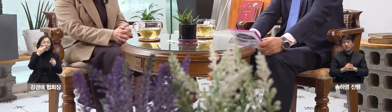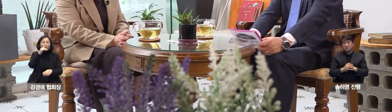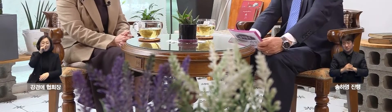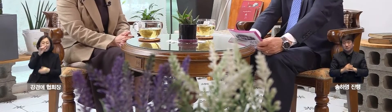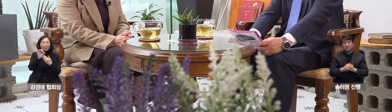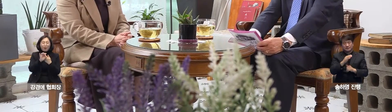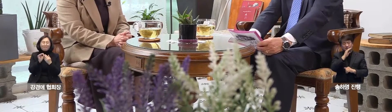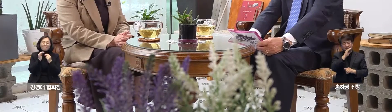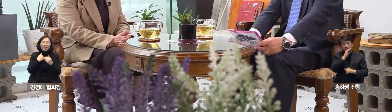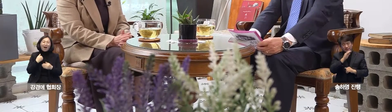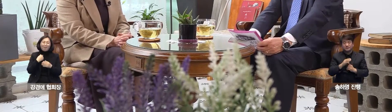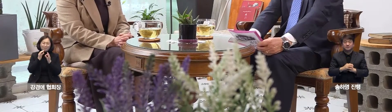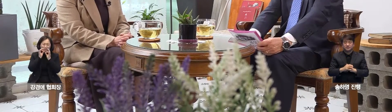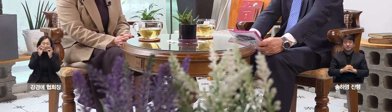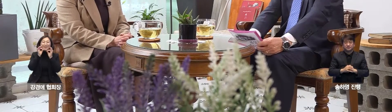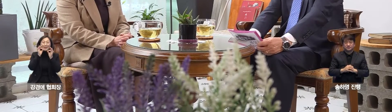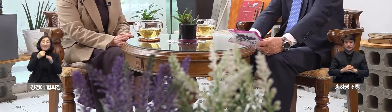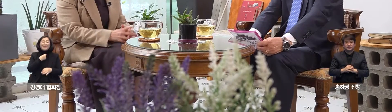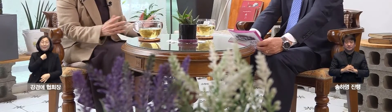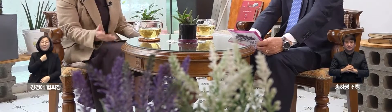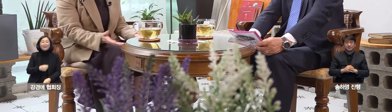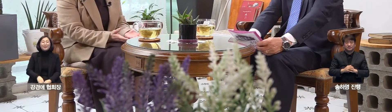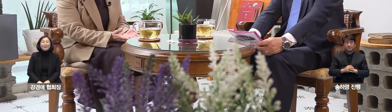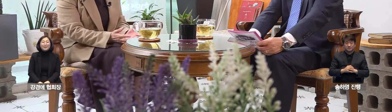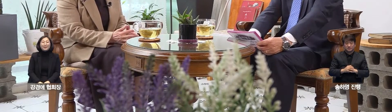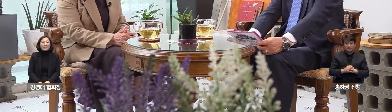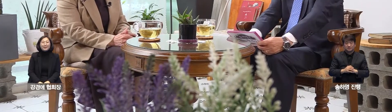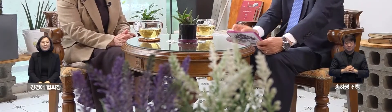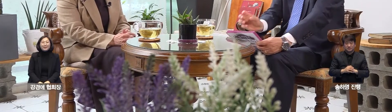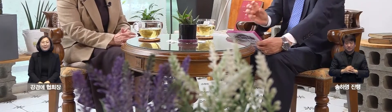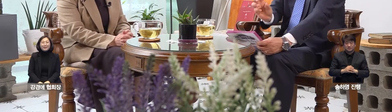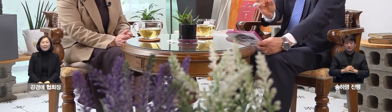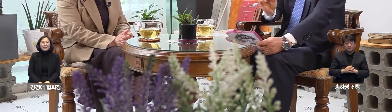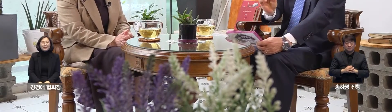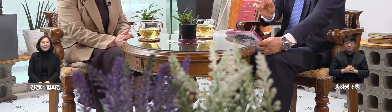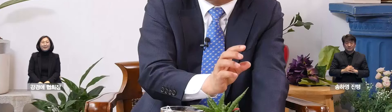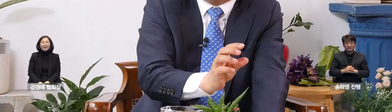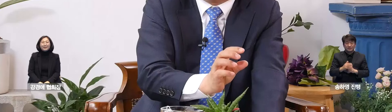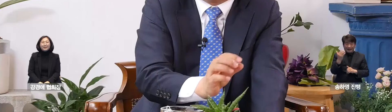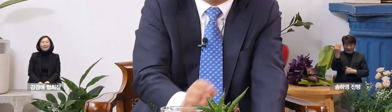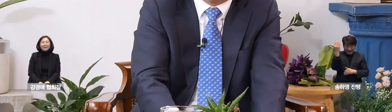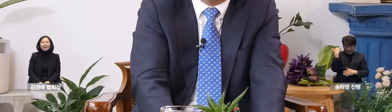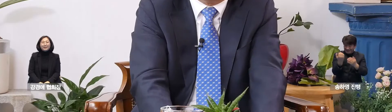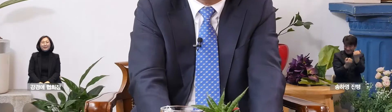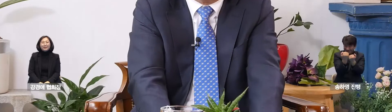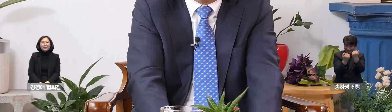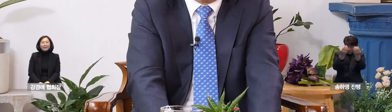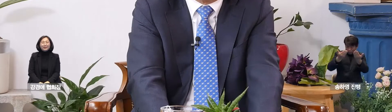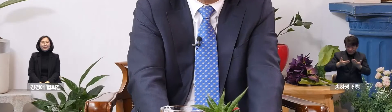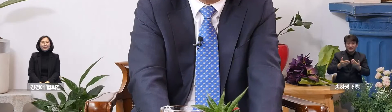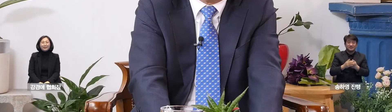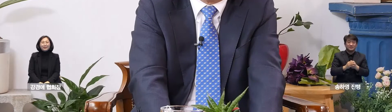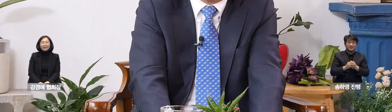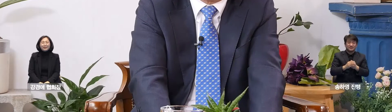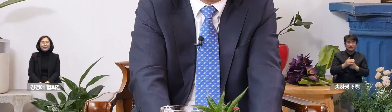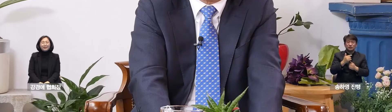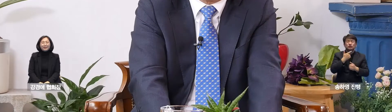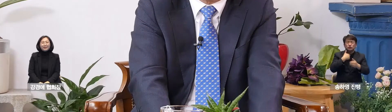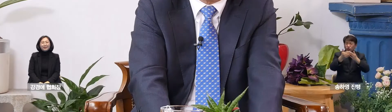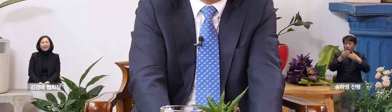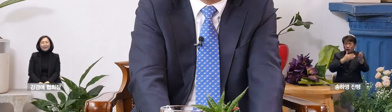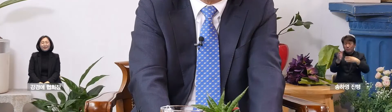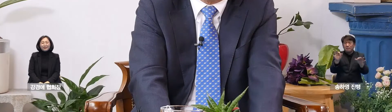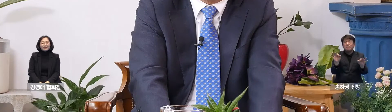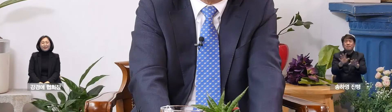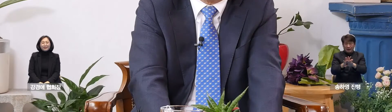네, 그렇습니다. 그래요. 굉장히 많으면 좋겠죠. 아까 좋겠죠. 말씀하신 그 경력 단절